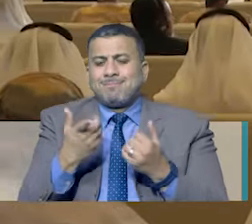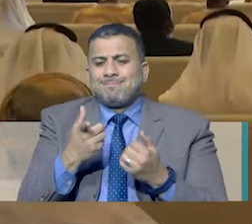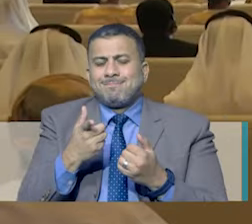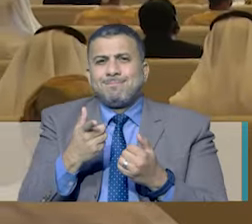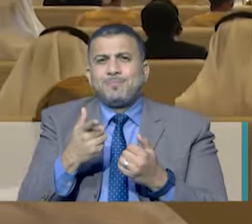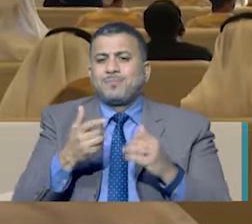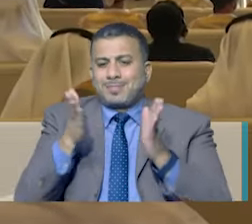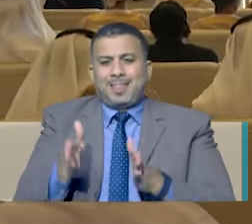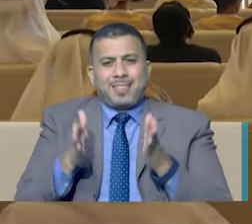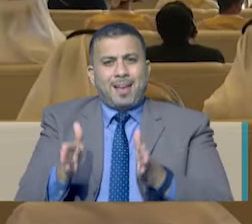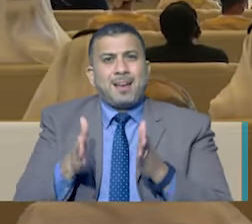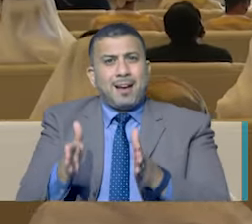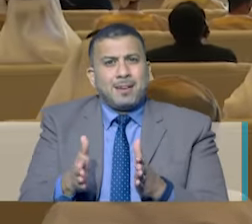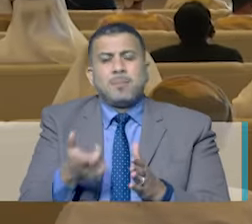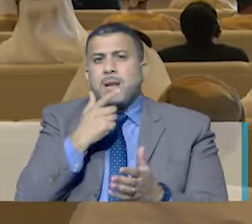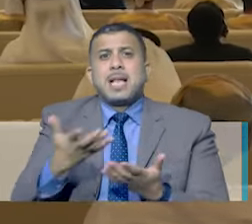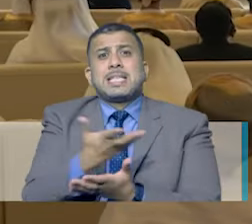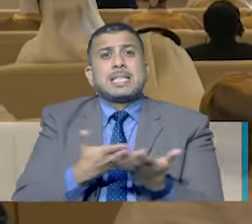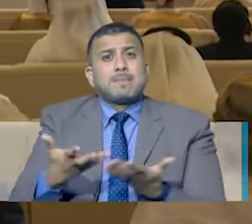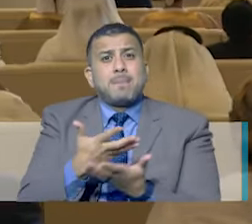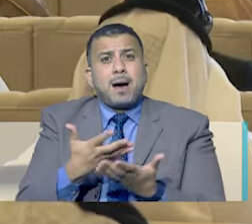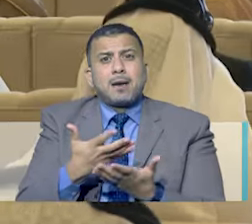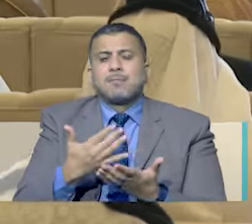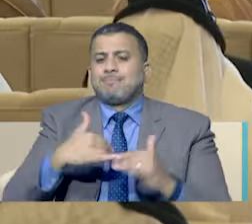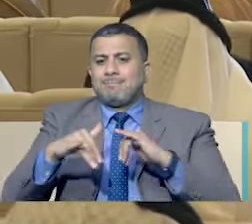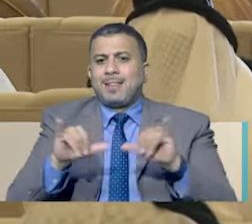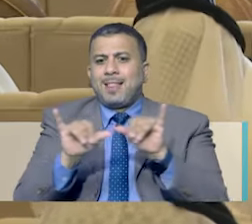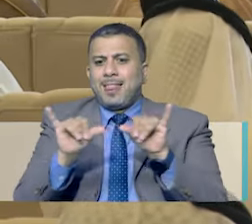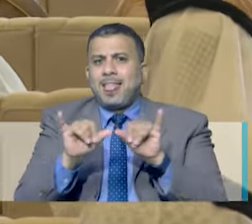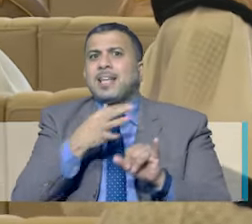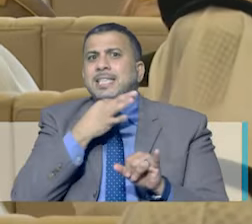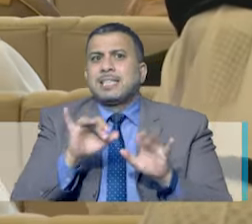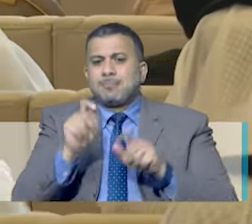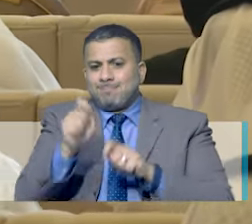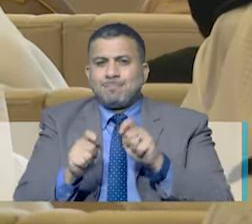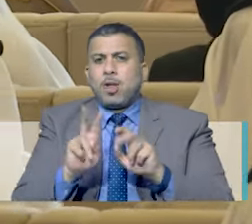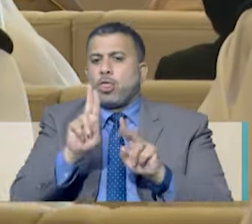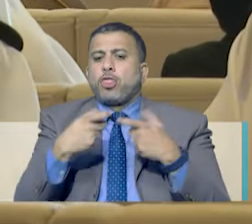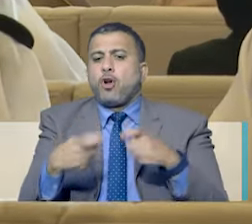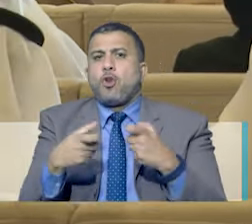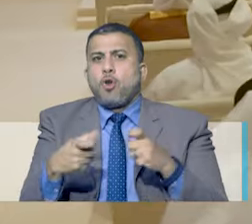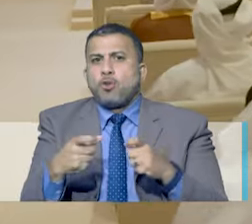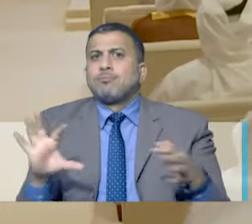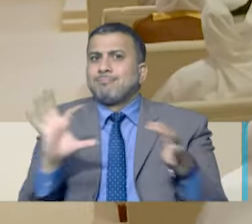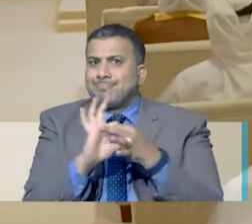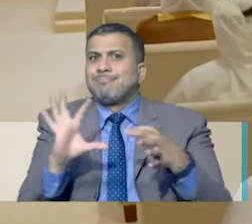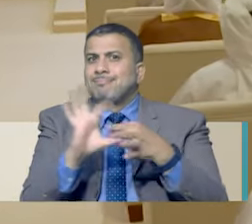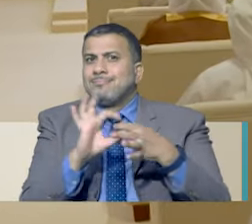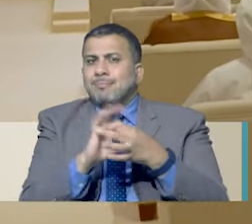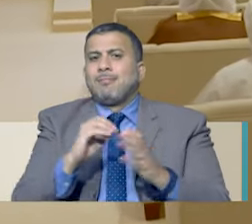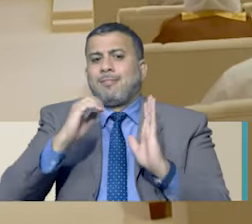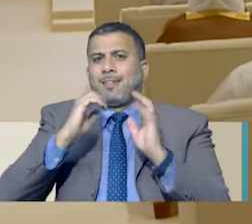الحديديه والاستثمار والاستثمارات في البنيه التحتيه الرقميه والتكنولوجيا وذلك في ظل